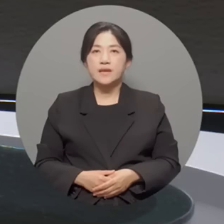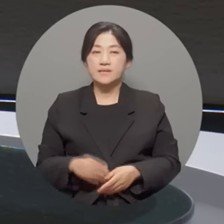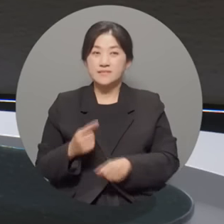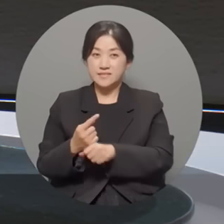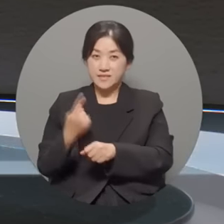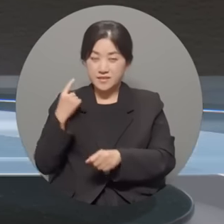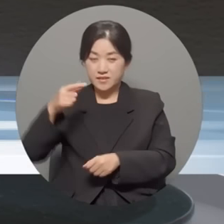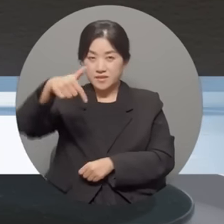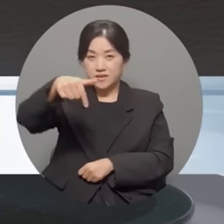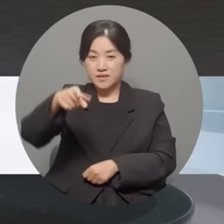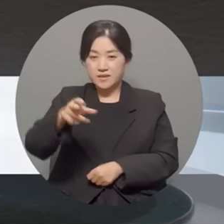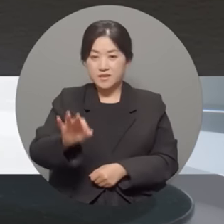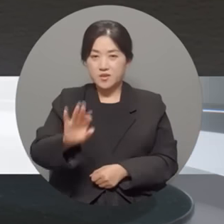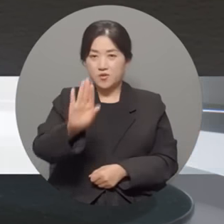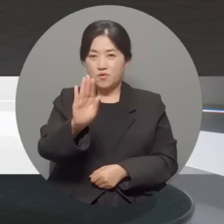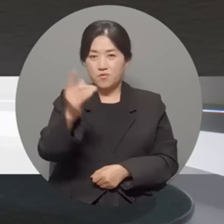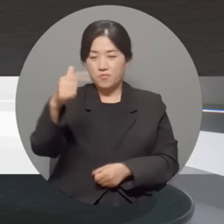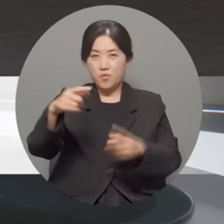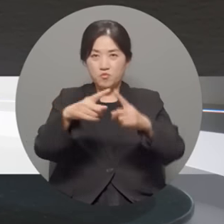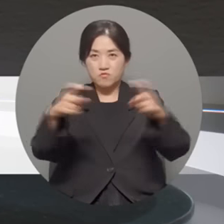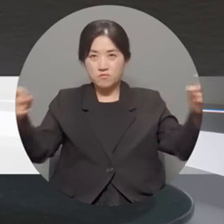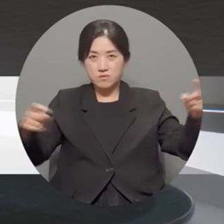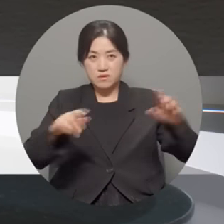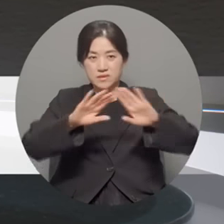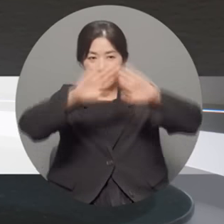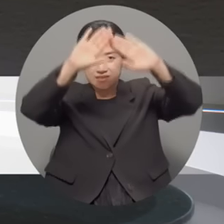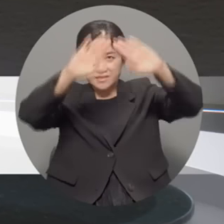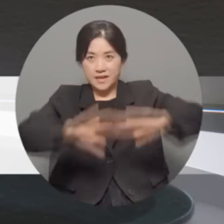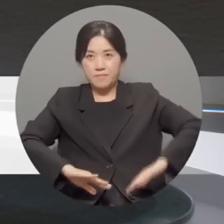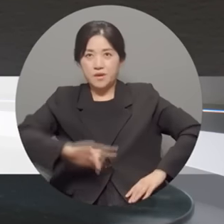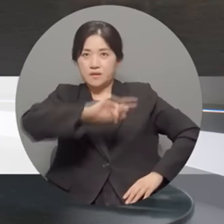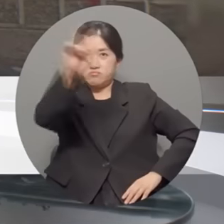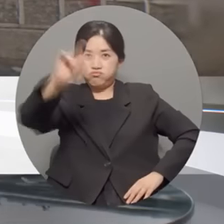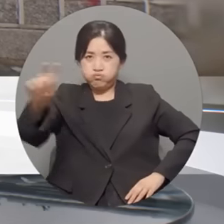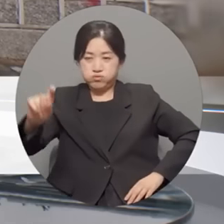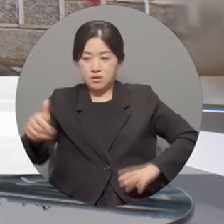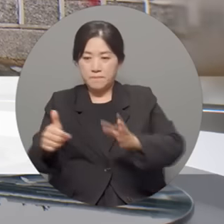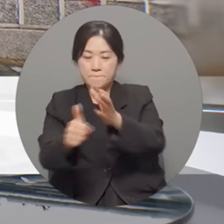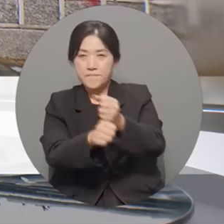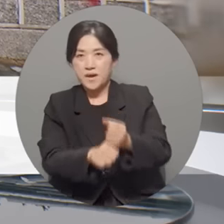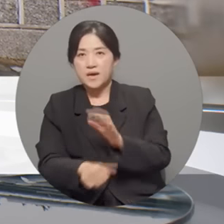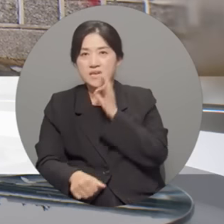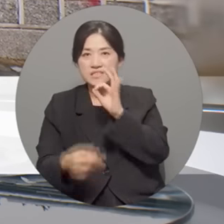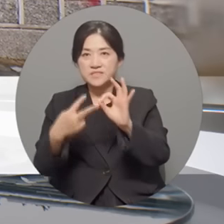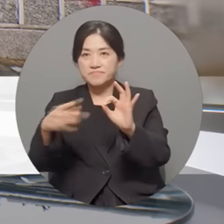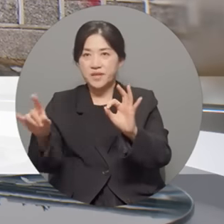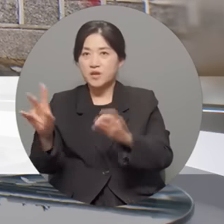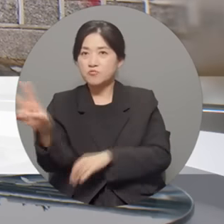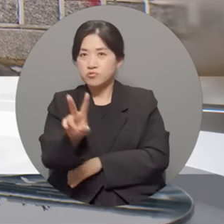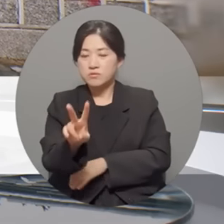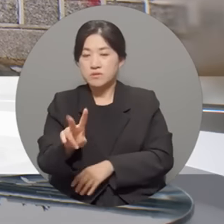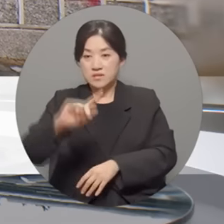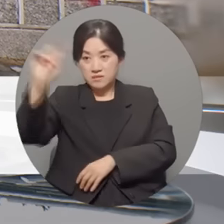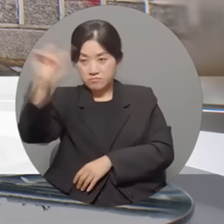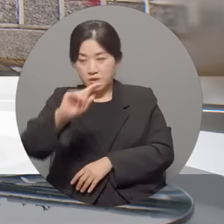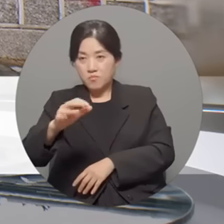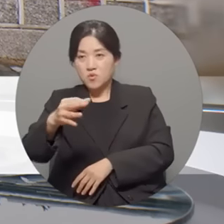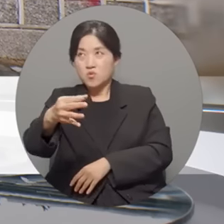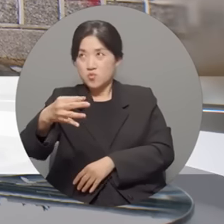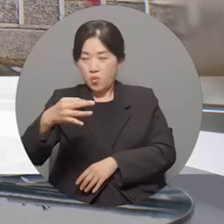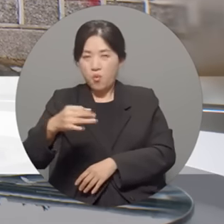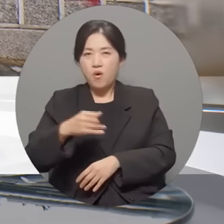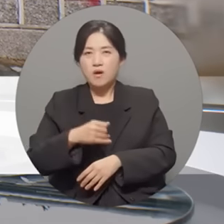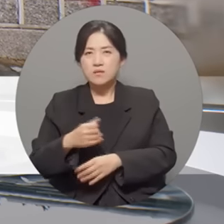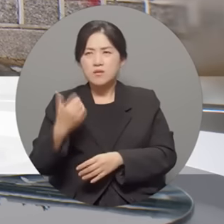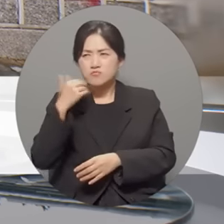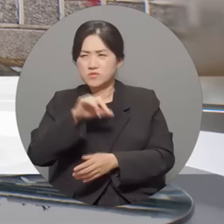지난해 경복궁 담벼락에 낙서를 하고 붙잡힌 10대 두 명은 낙서를 하면 돈을 주겠다는 익명의 의뢰를 받았다고